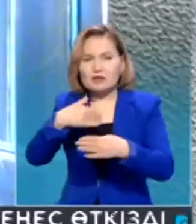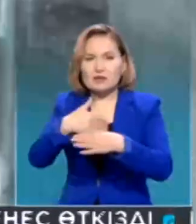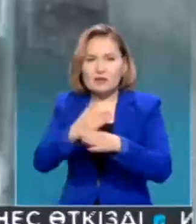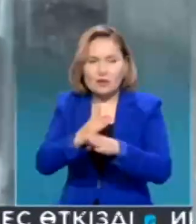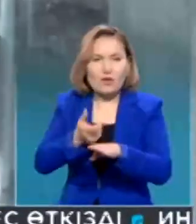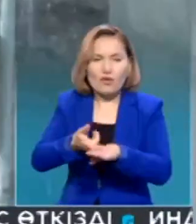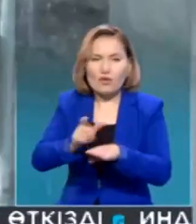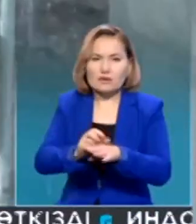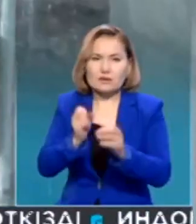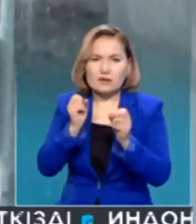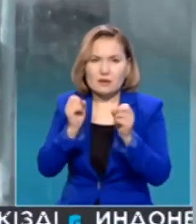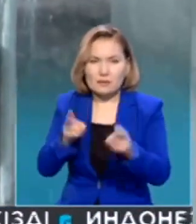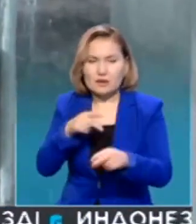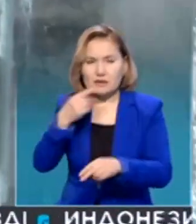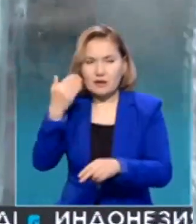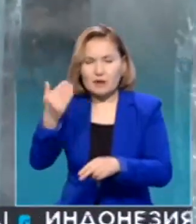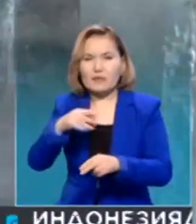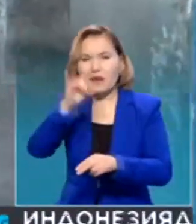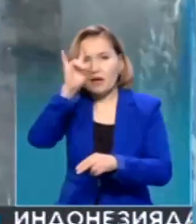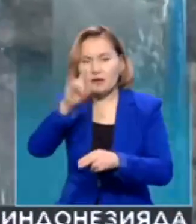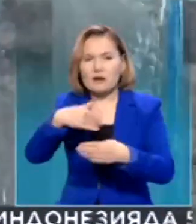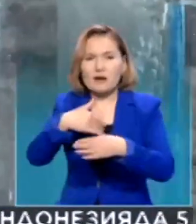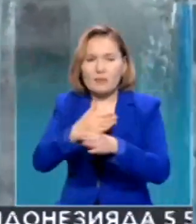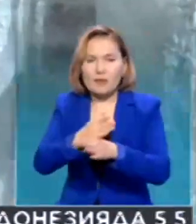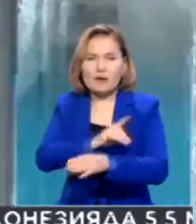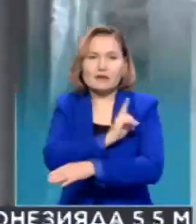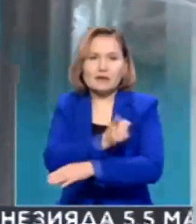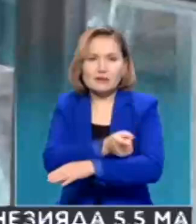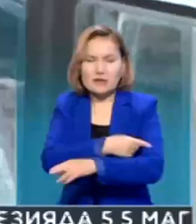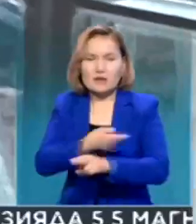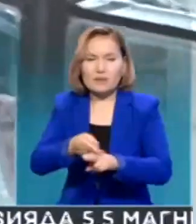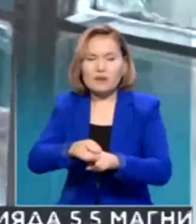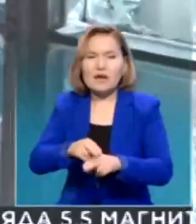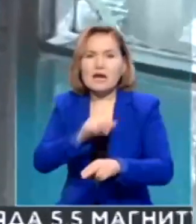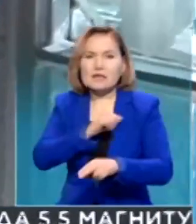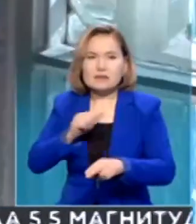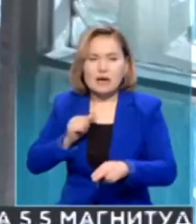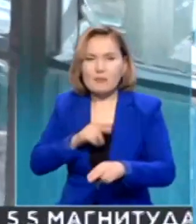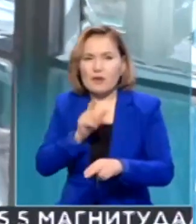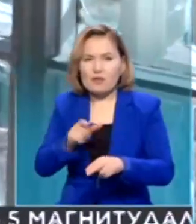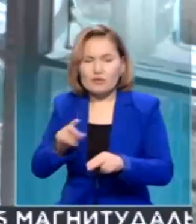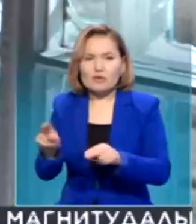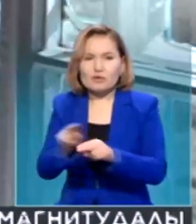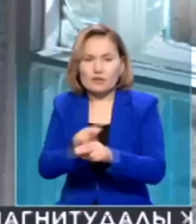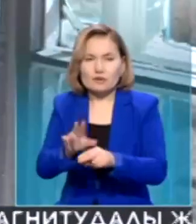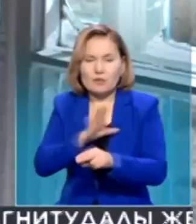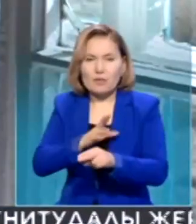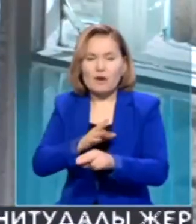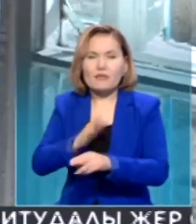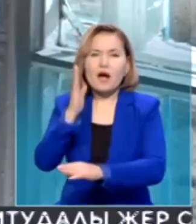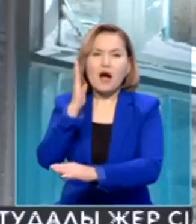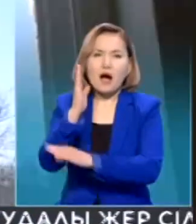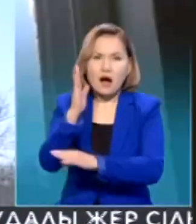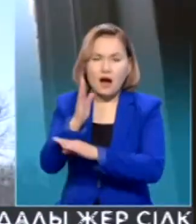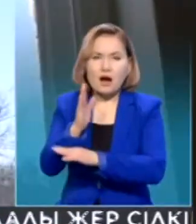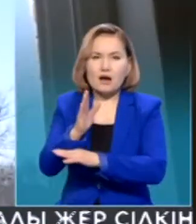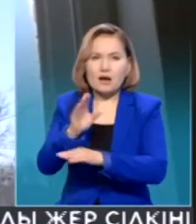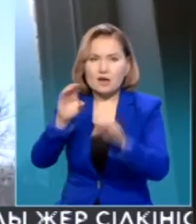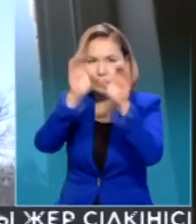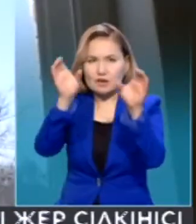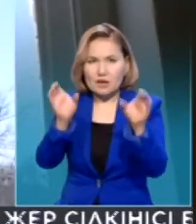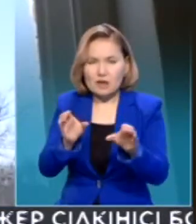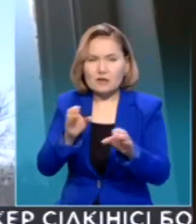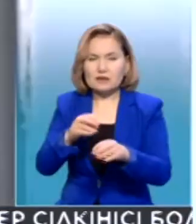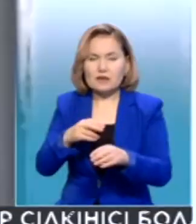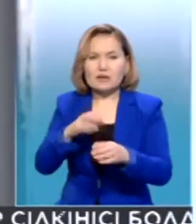мүмкін. Ай, мектеп бүтін жері жоқ. Шағылған жерлері мынандай скотчпен жамалады екен. Терезенің ағаш жақтауларды әбден